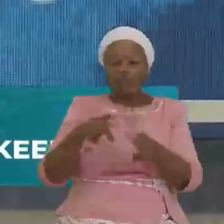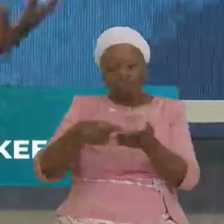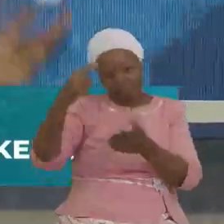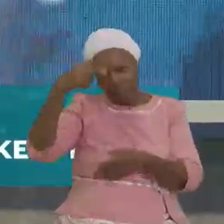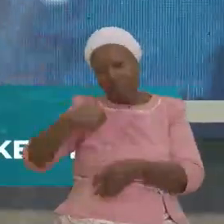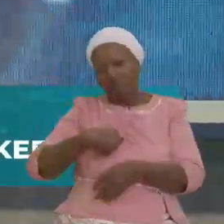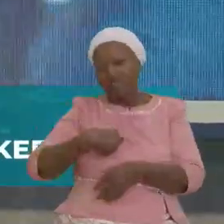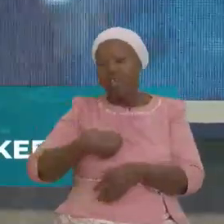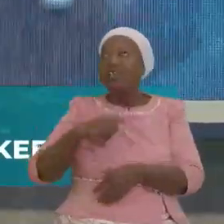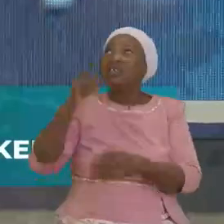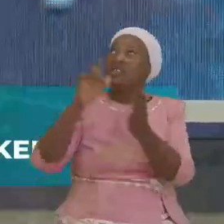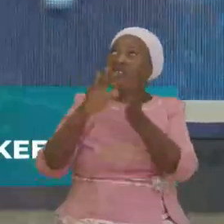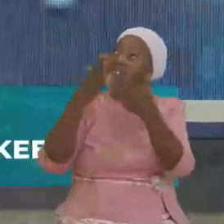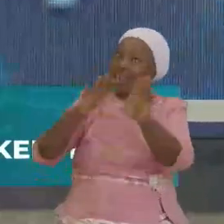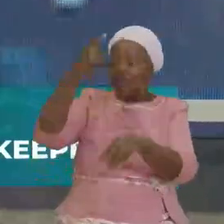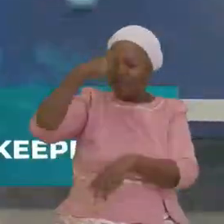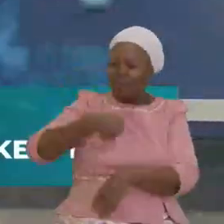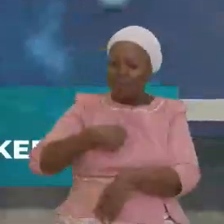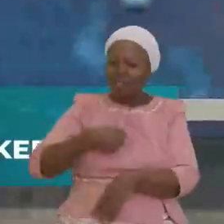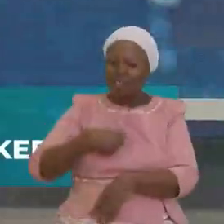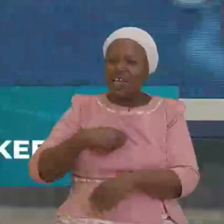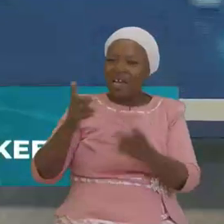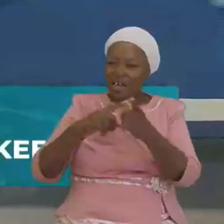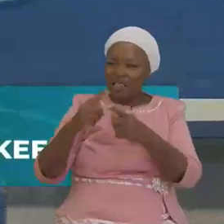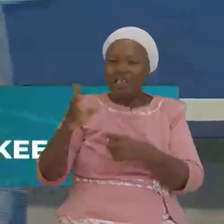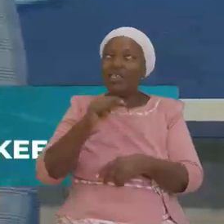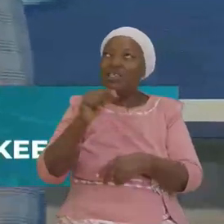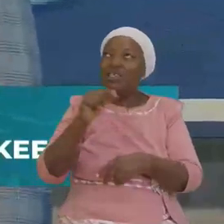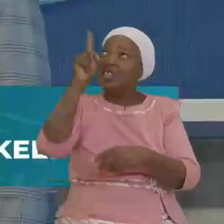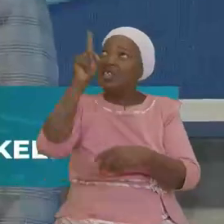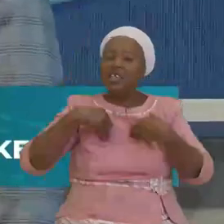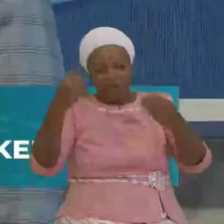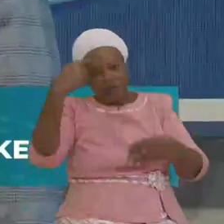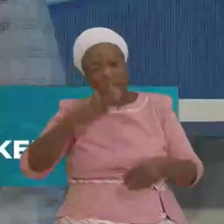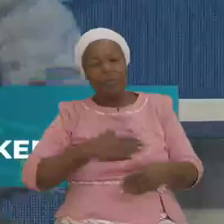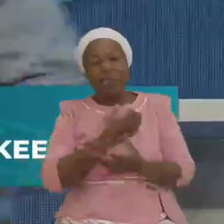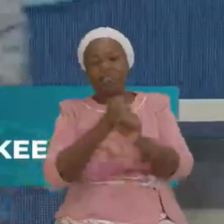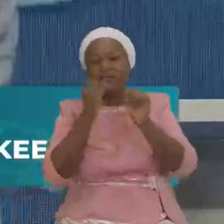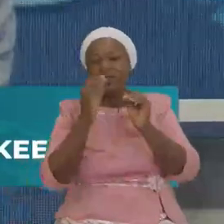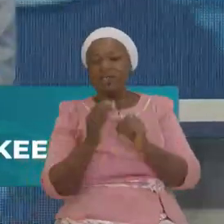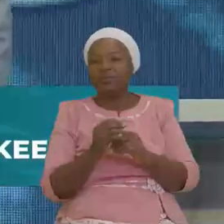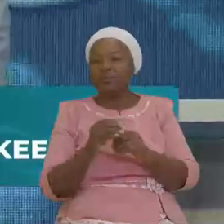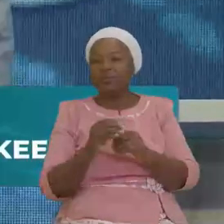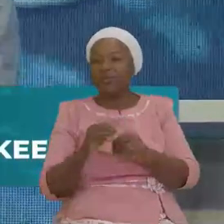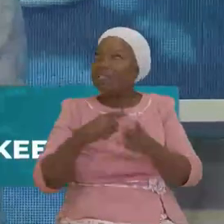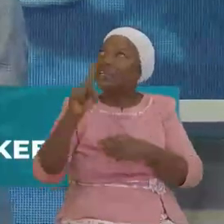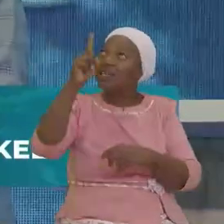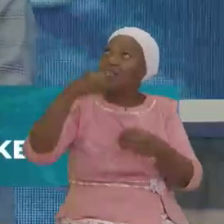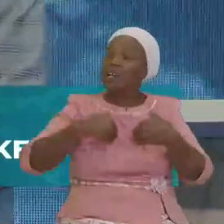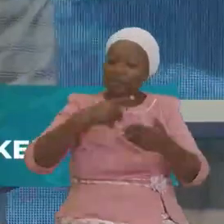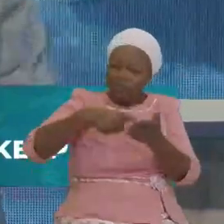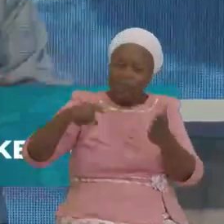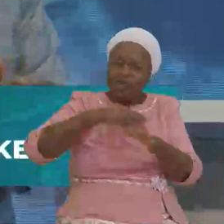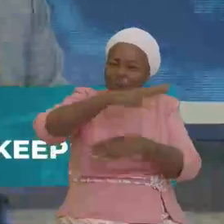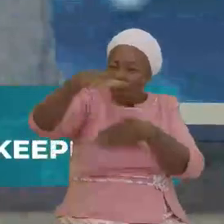à toi. Jésus est venu pour moi. Jésus est mort pour moi, il a pourvu